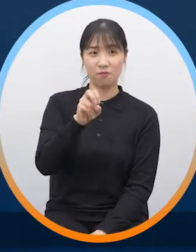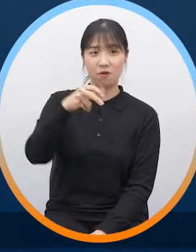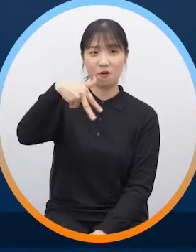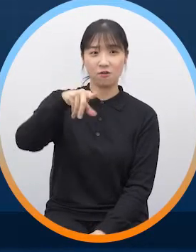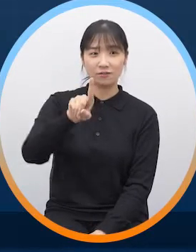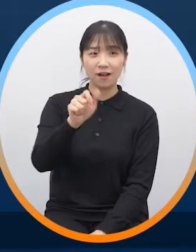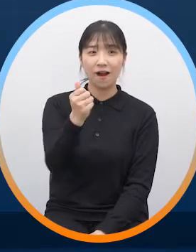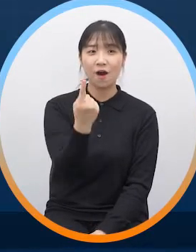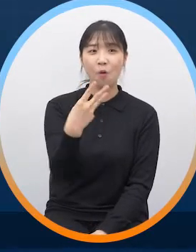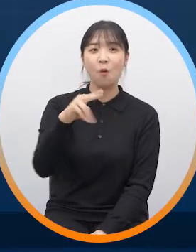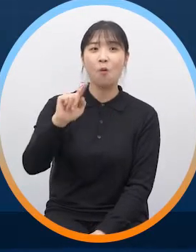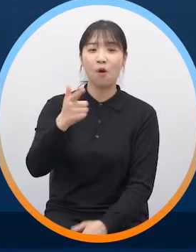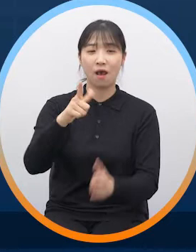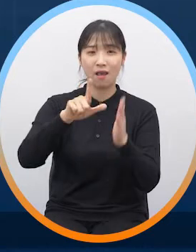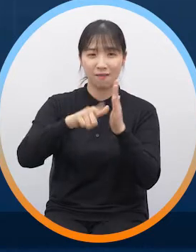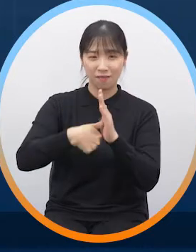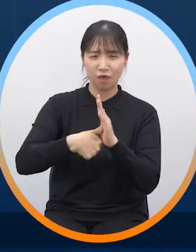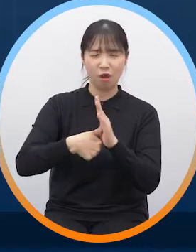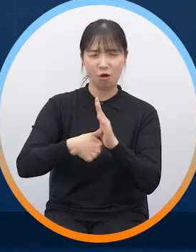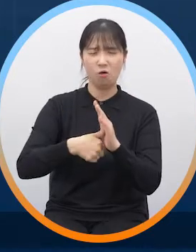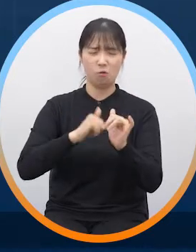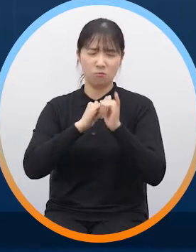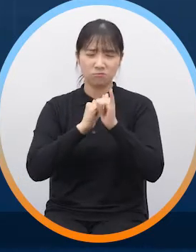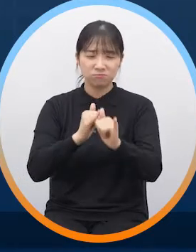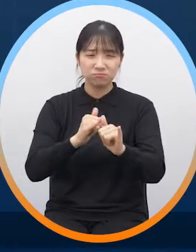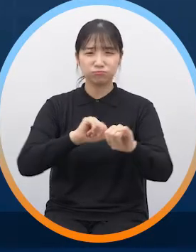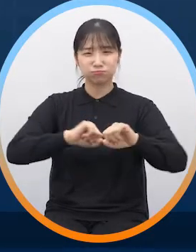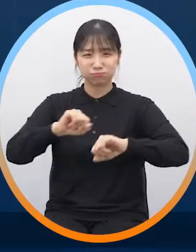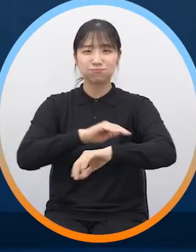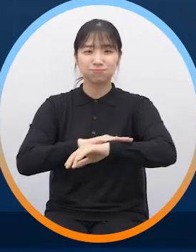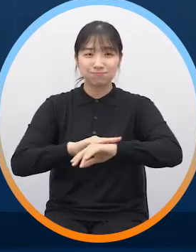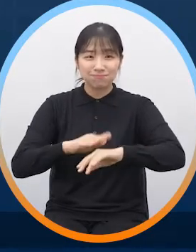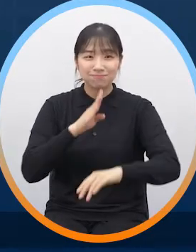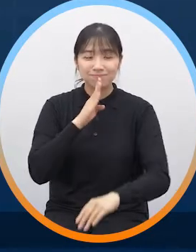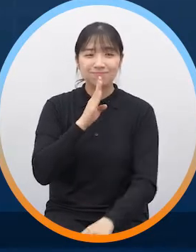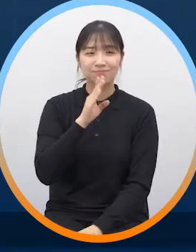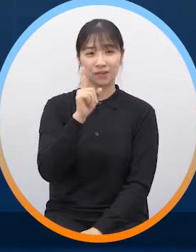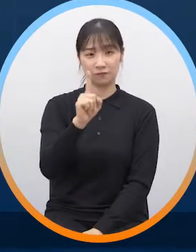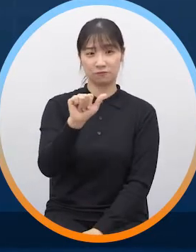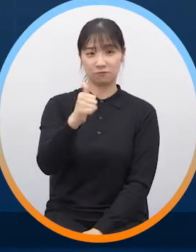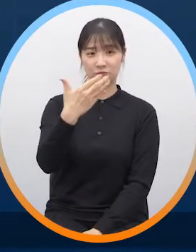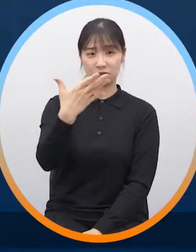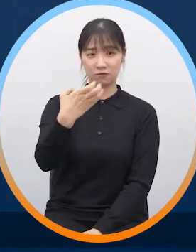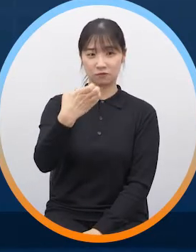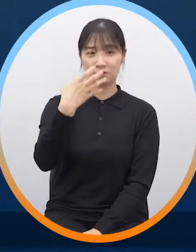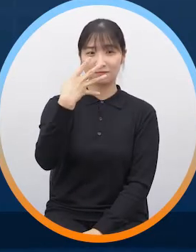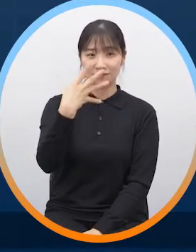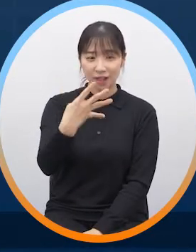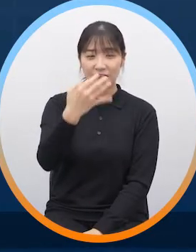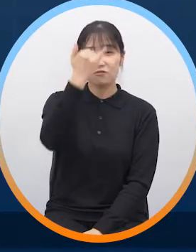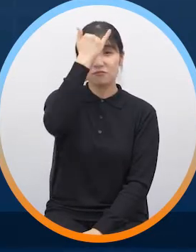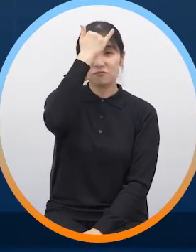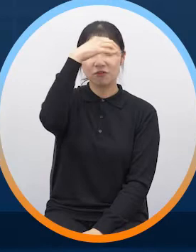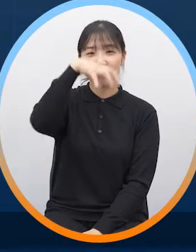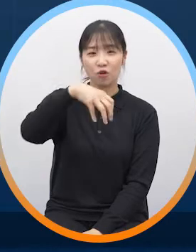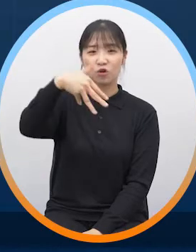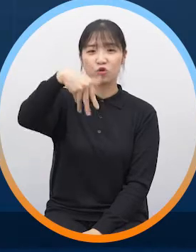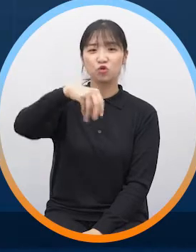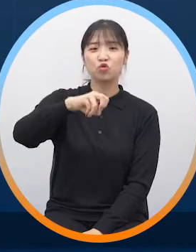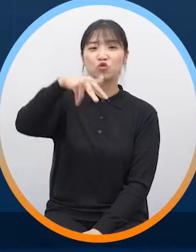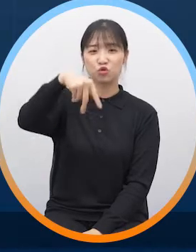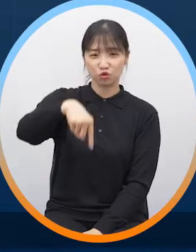병자호란 때 뭐 상당히 활약을 또 하시고 했죠. 그래서 1594년 그 충청도 충주